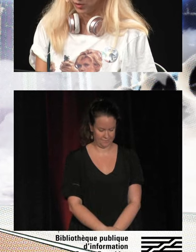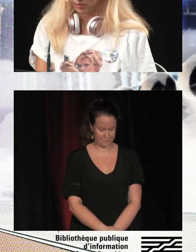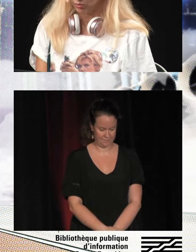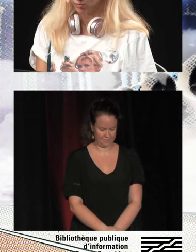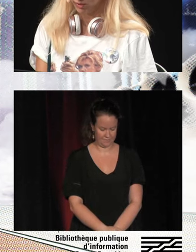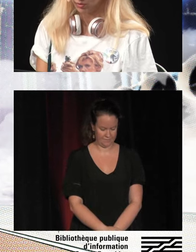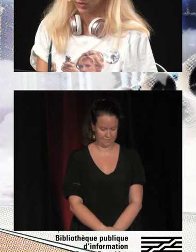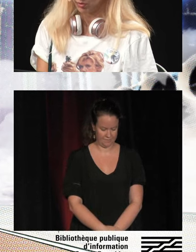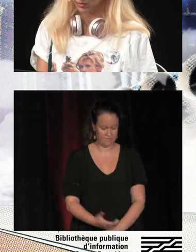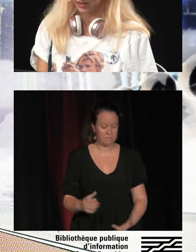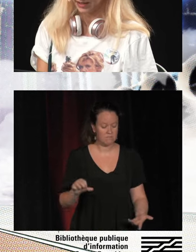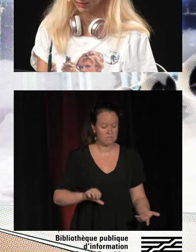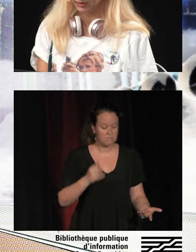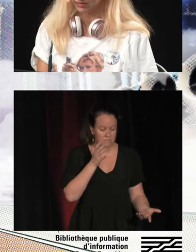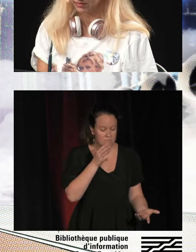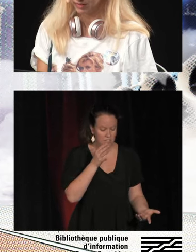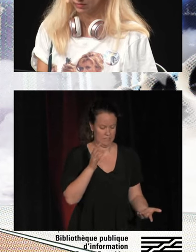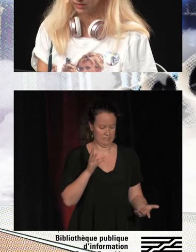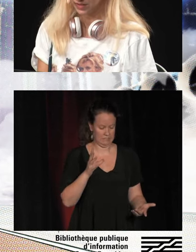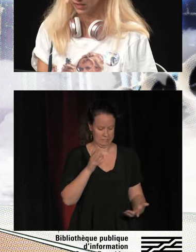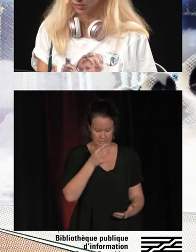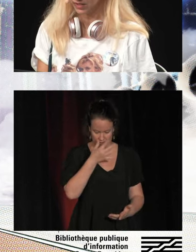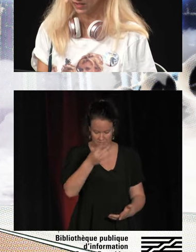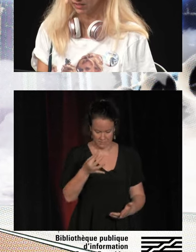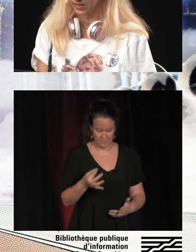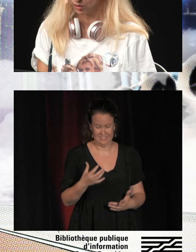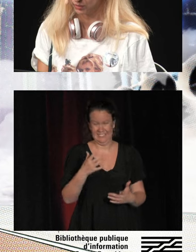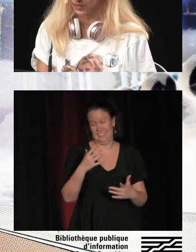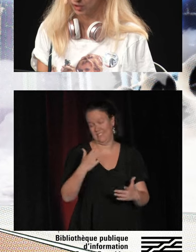Ça, on valide pas du tout, mais écoutez, au point où on en est... Ah bah non ! Ah bah non ! Ça y est,